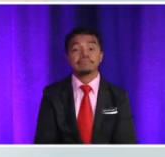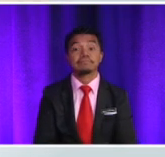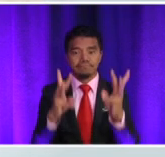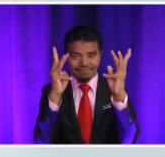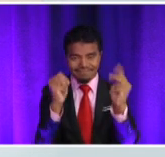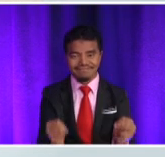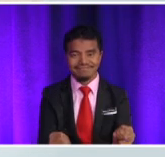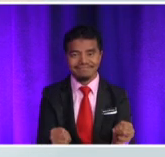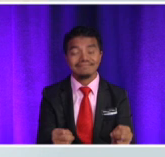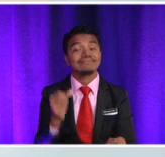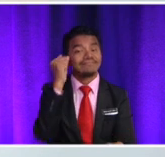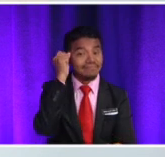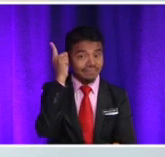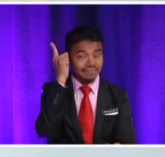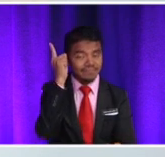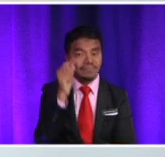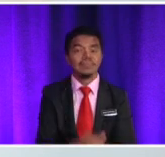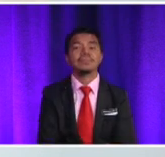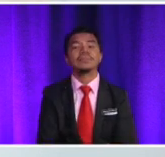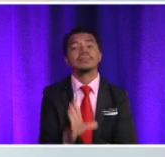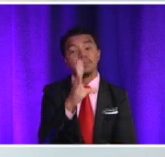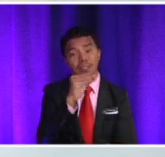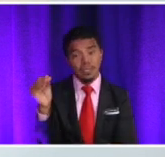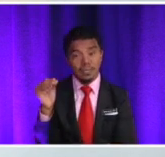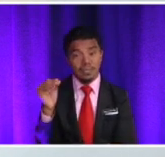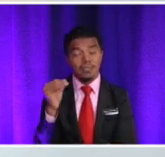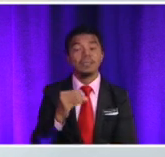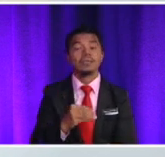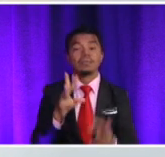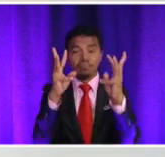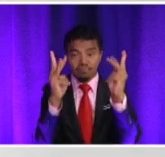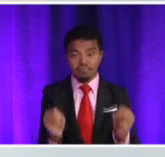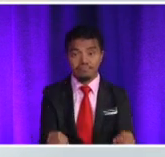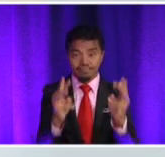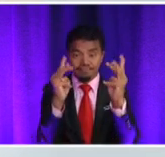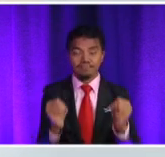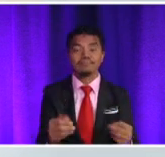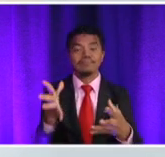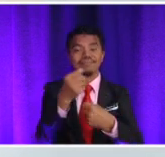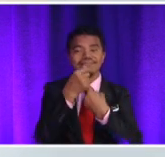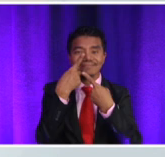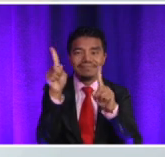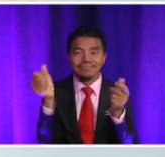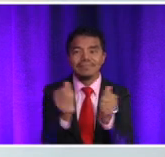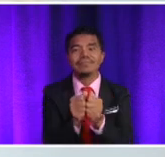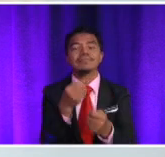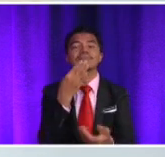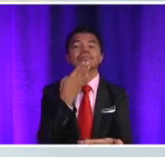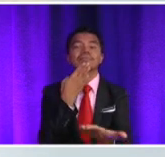yang telah saya Terangkan dan mereka belum menjawab dengan cara baik tajuk ini